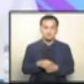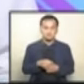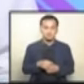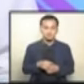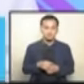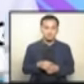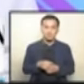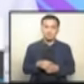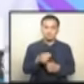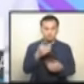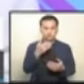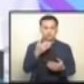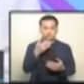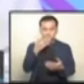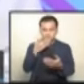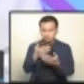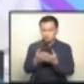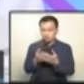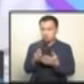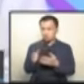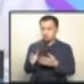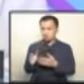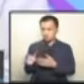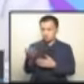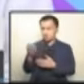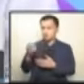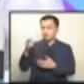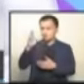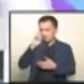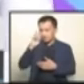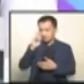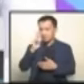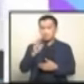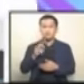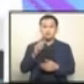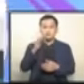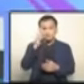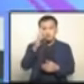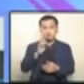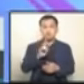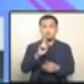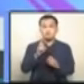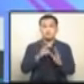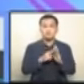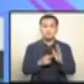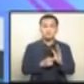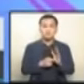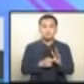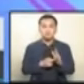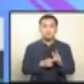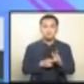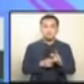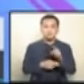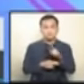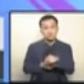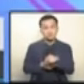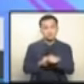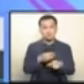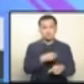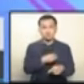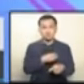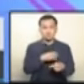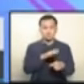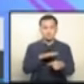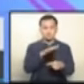naman, Sir Rapi. Opo. Sir, ano bang patakaran para yung isang pulis o